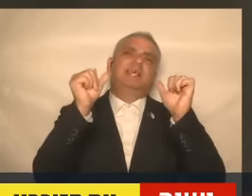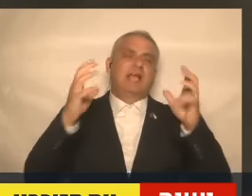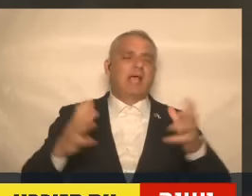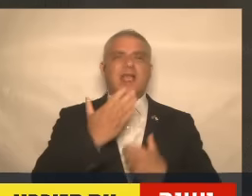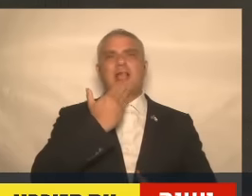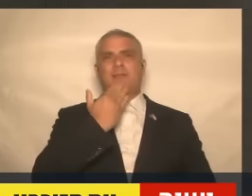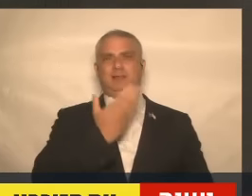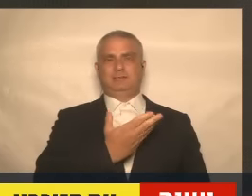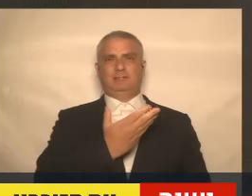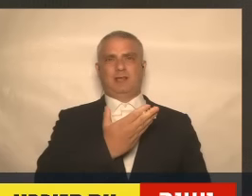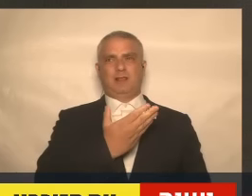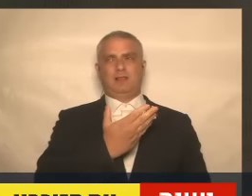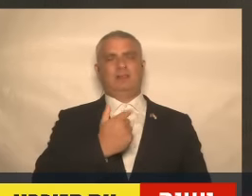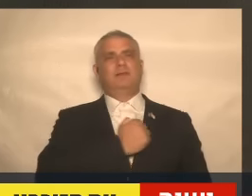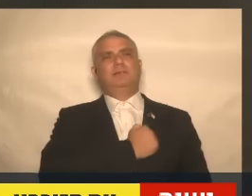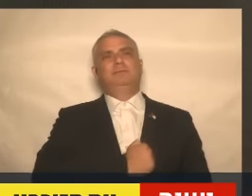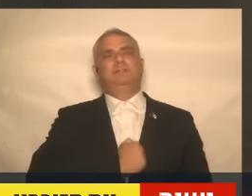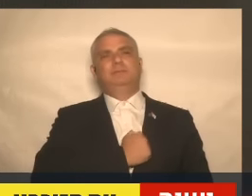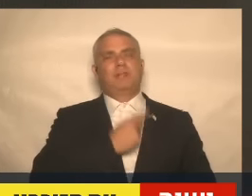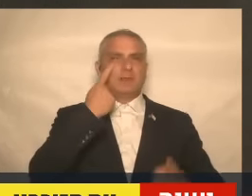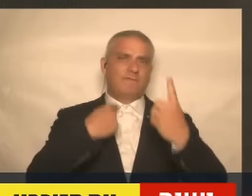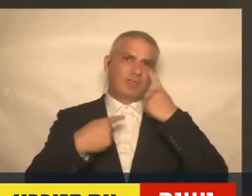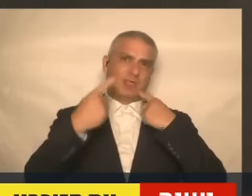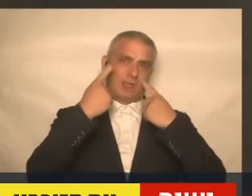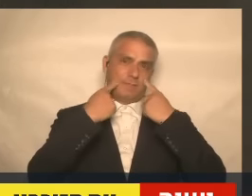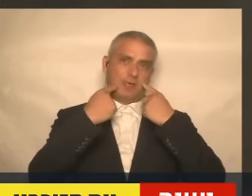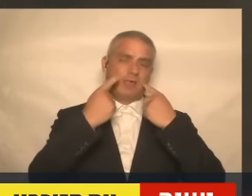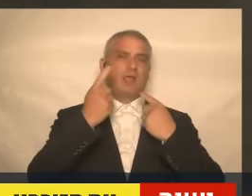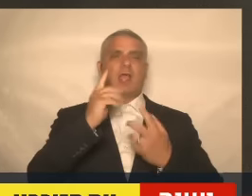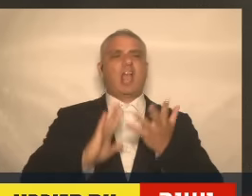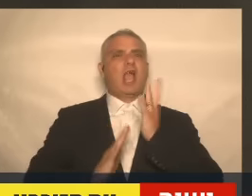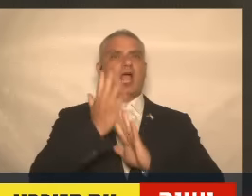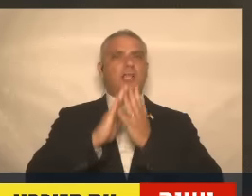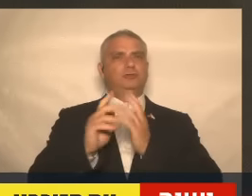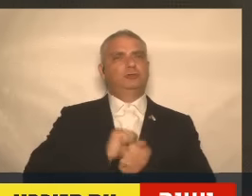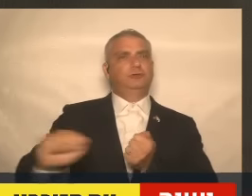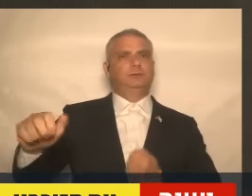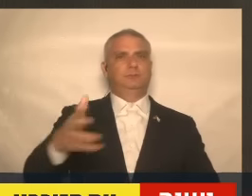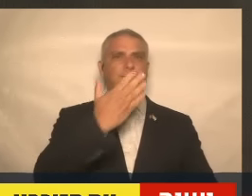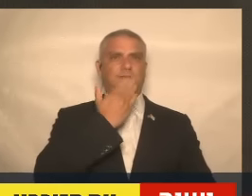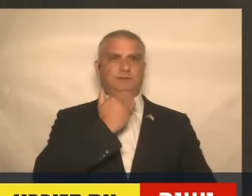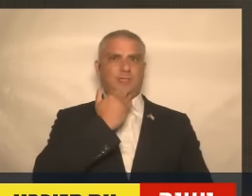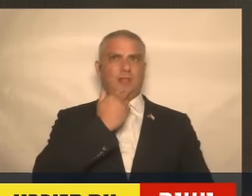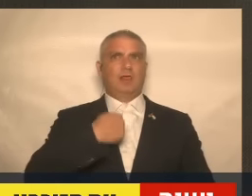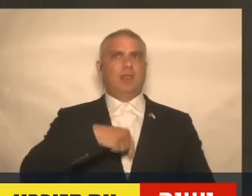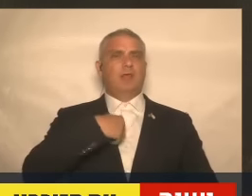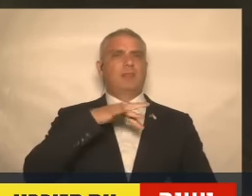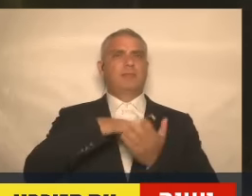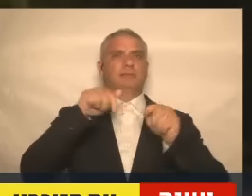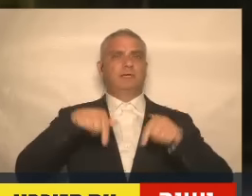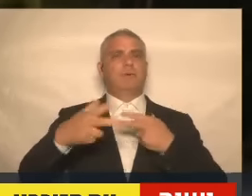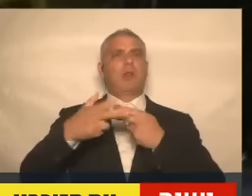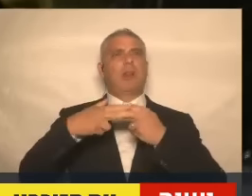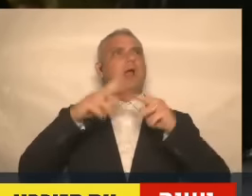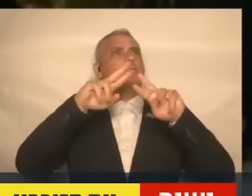ישראל, מספד שאי והתייפחי, אכלה האש בישראל. אני עומד כאן ליד